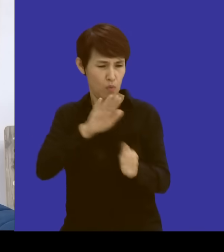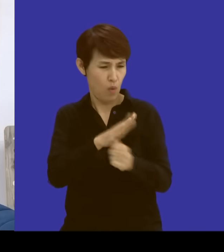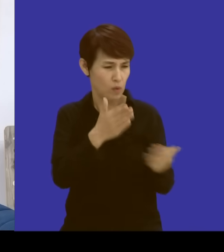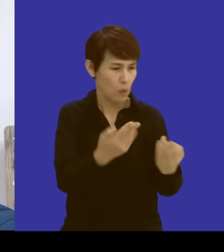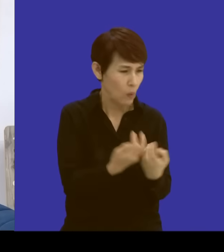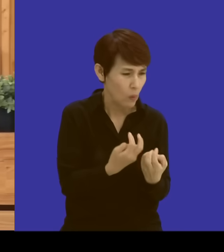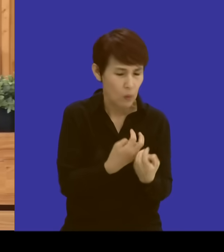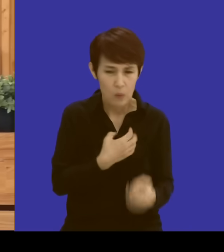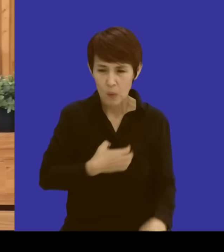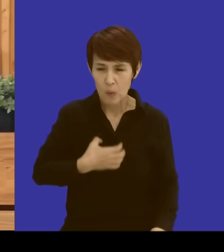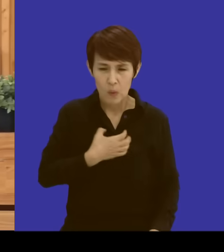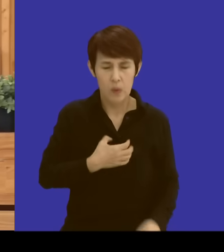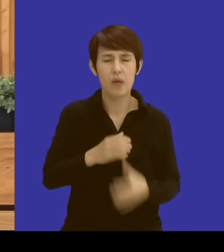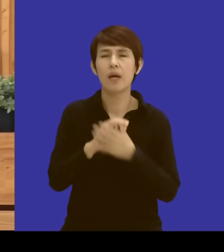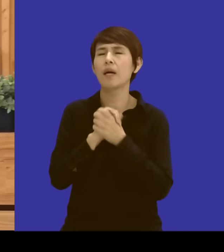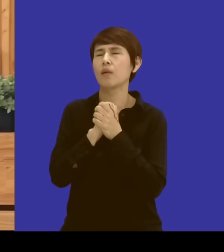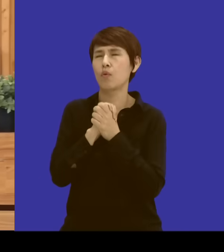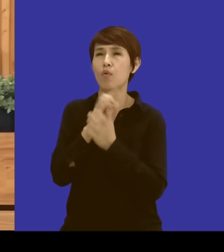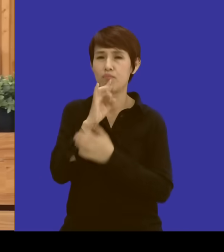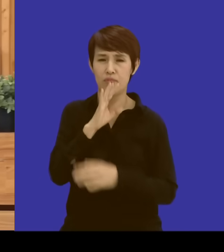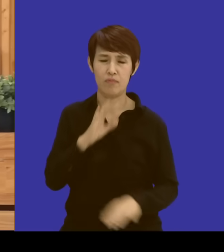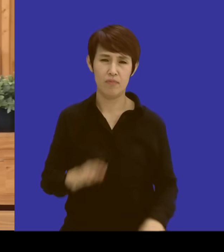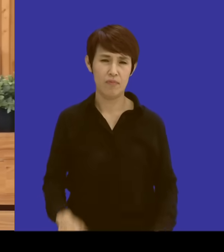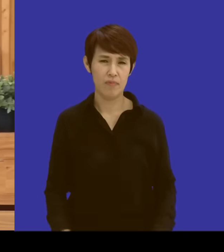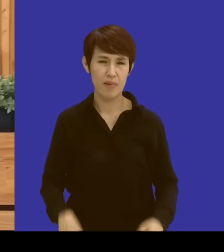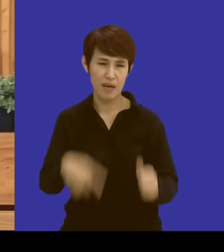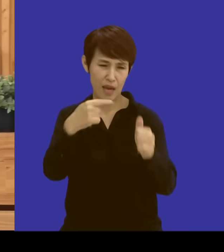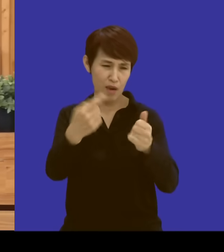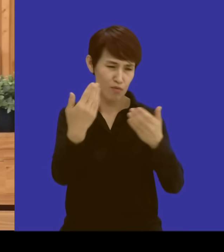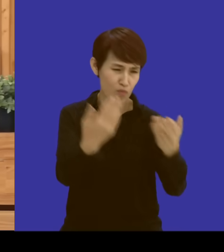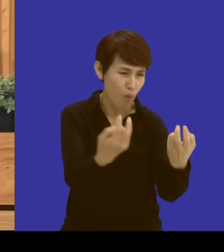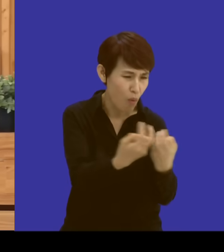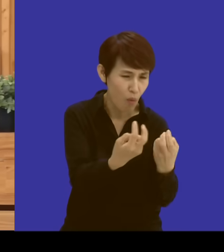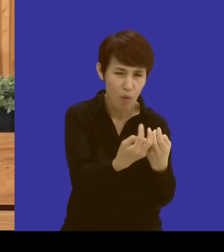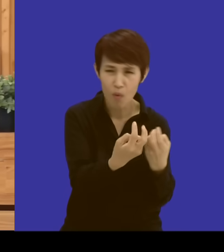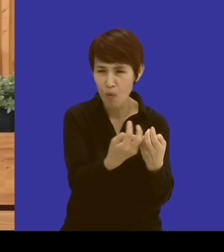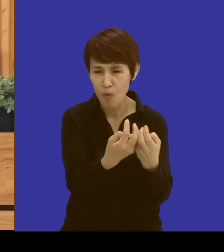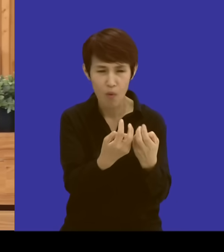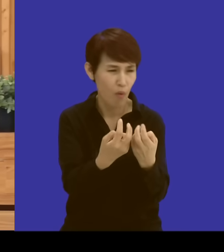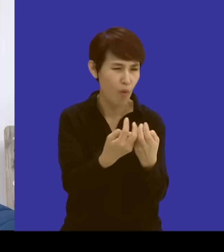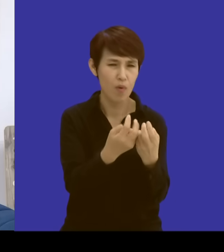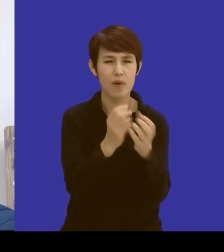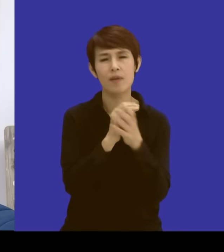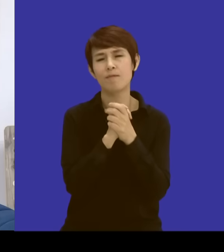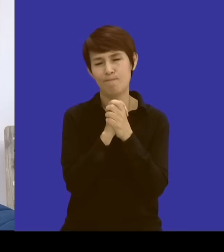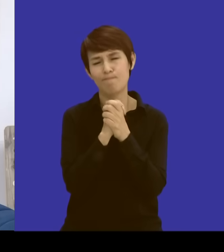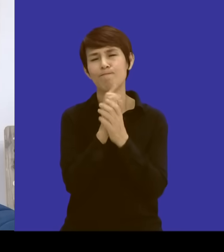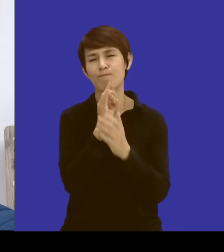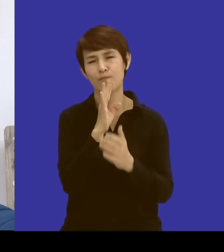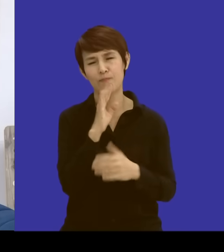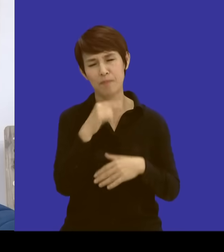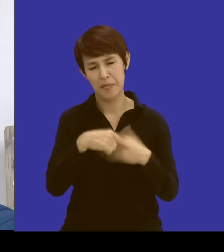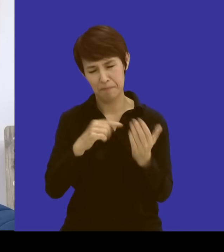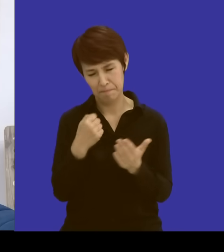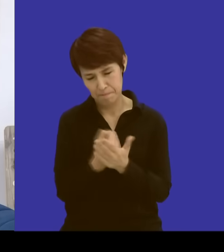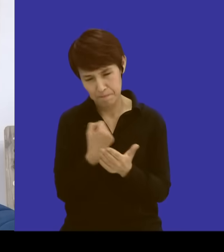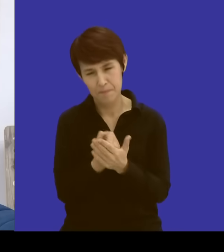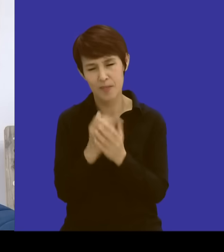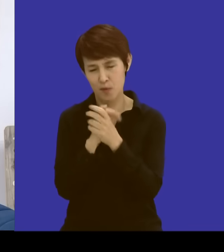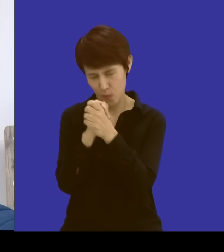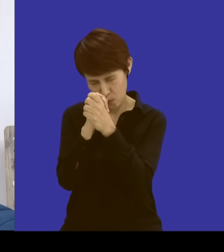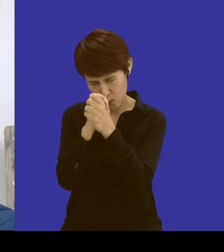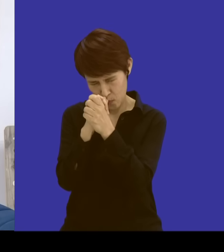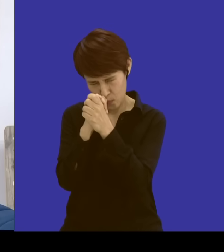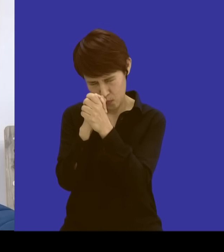텐데 엄마로서는 뭐 과외를 시킬 수가 있나, 뭘 할 수가 있나. 할 수 있는 건 안타까운 마음에